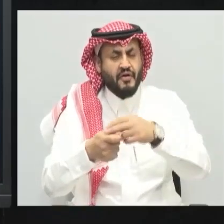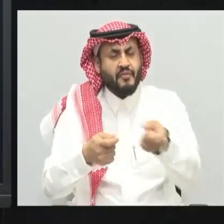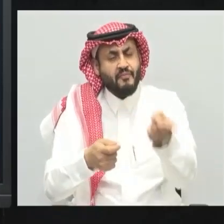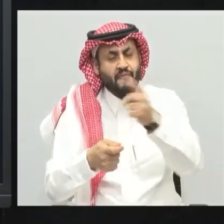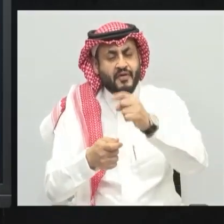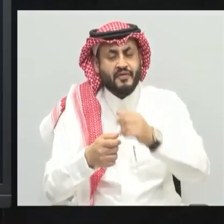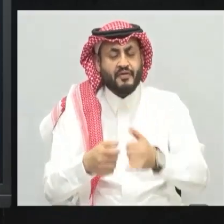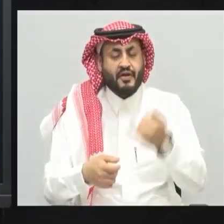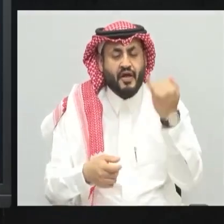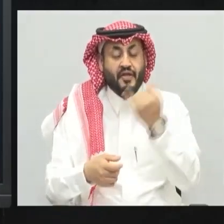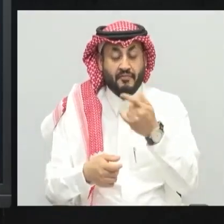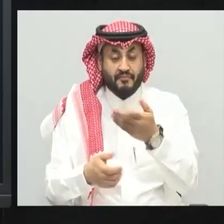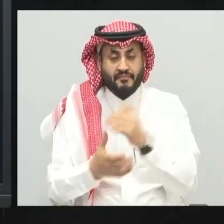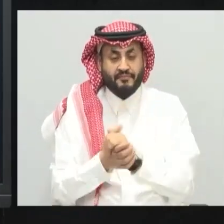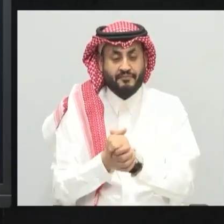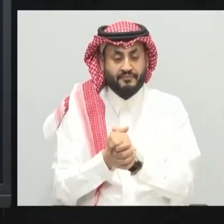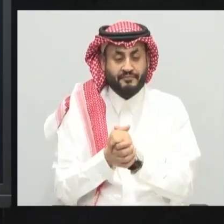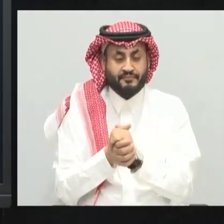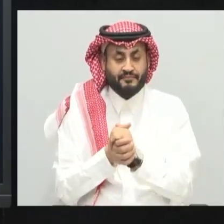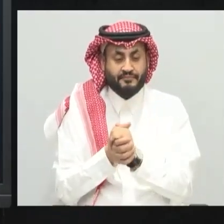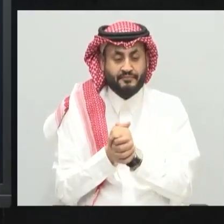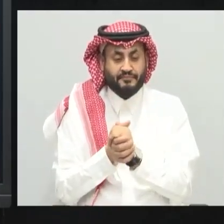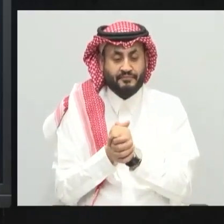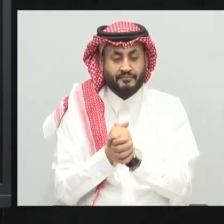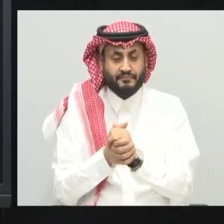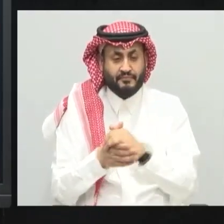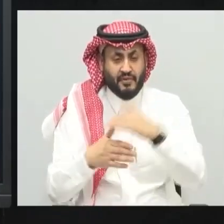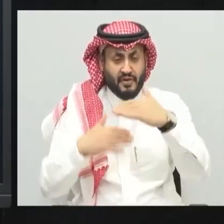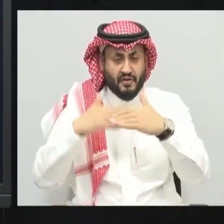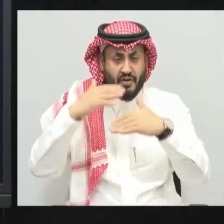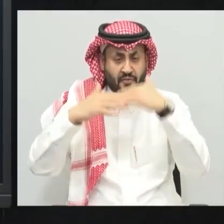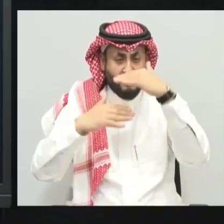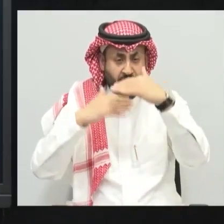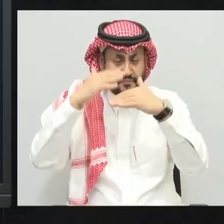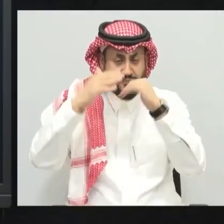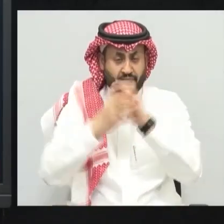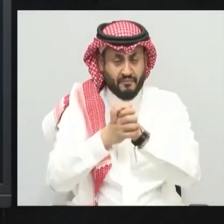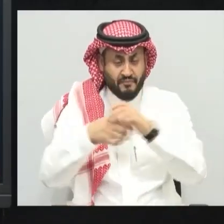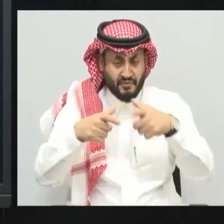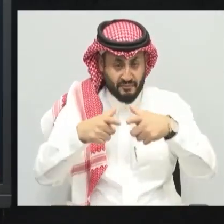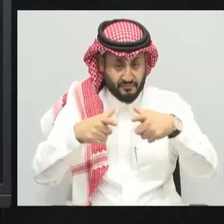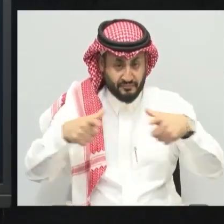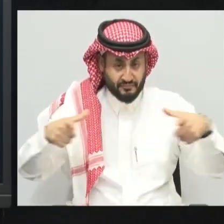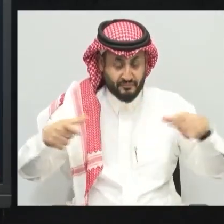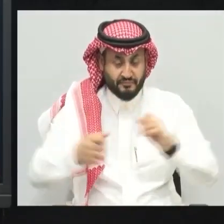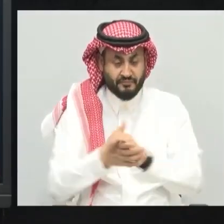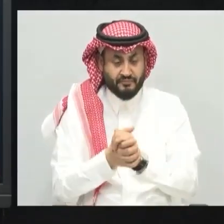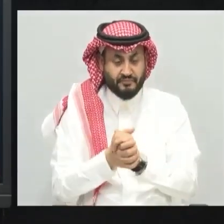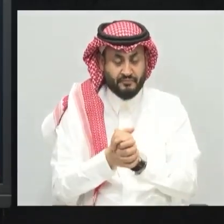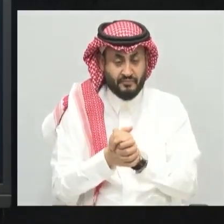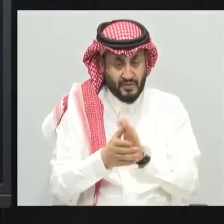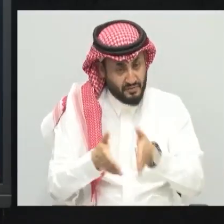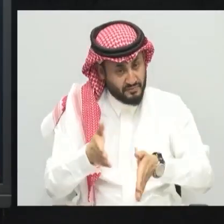فان كانت هذه او هذا المشروع يبدا بالتنامي والنمو شيئا فشيئا هنا نقول انك